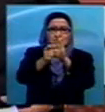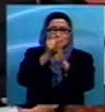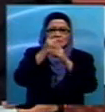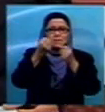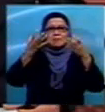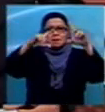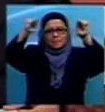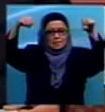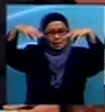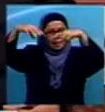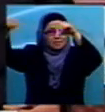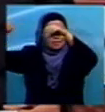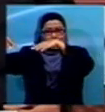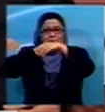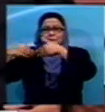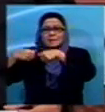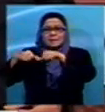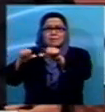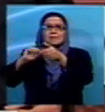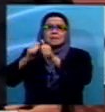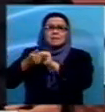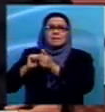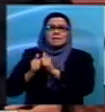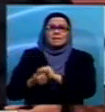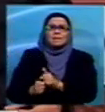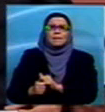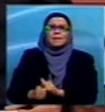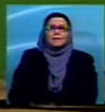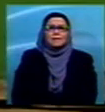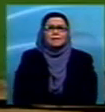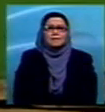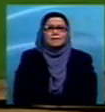beberapa stadium yang masih mengalami masalah.